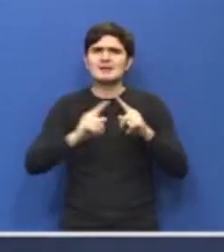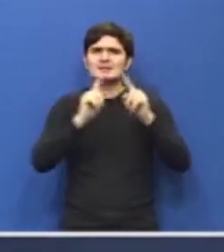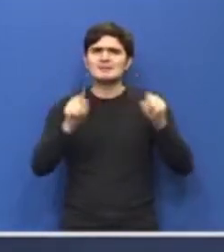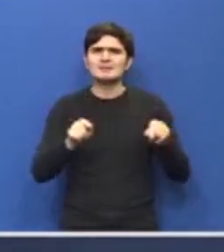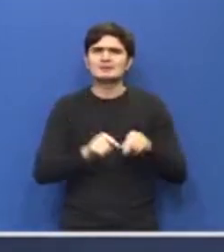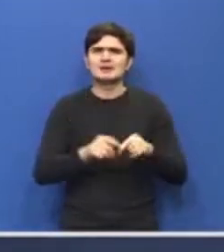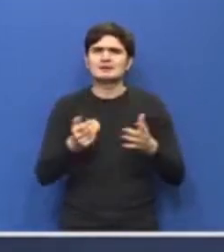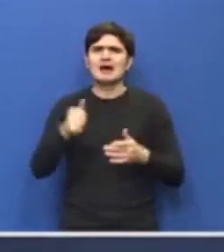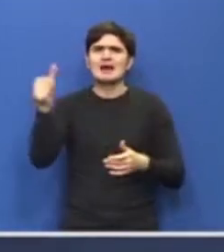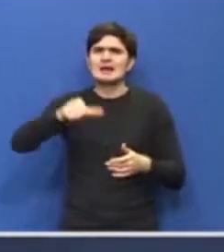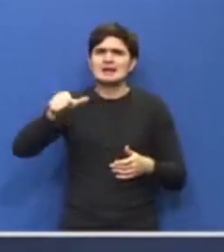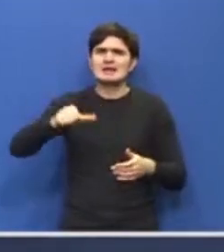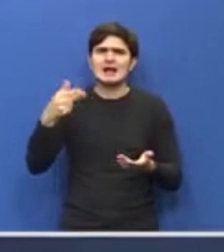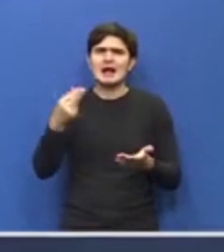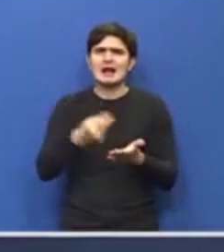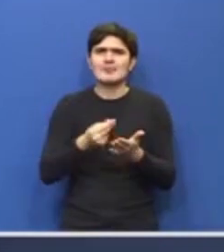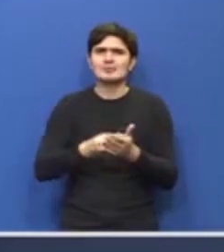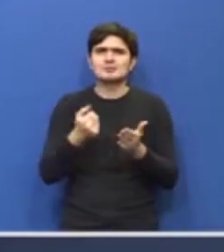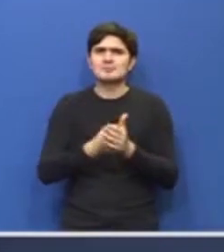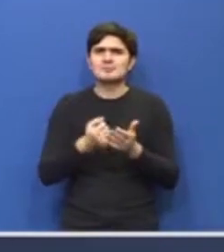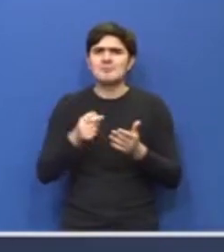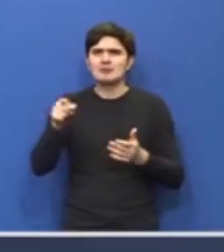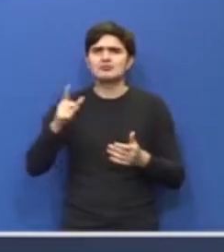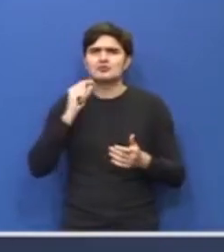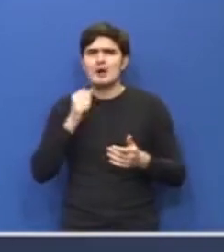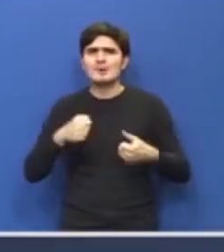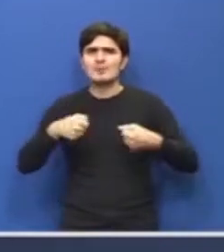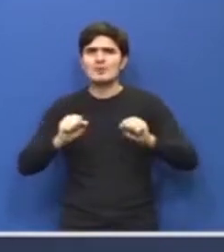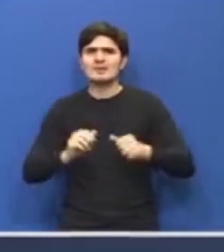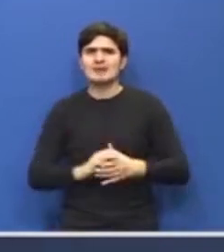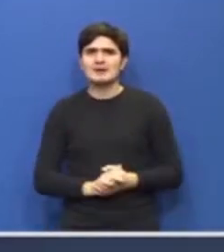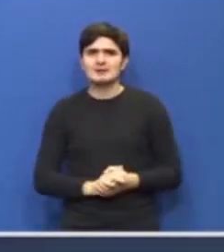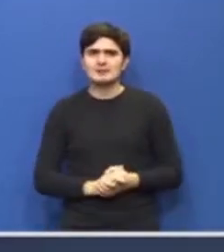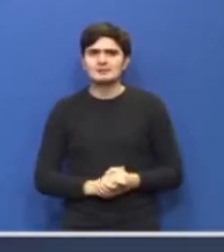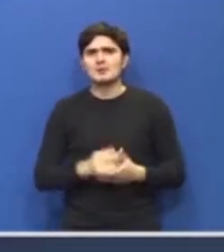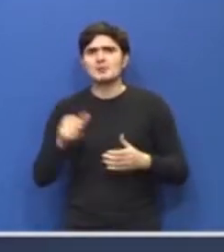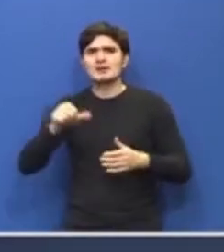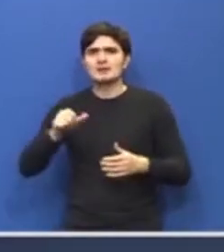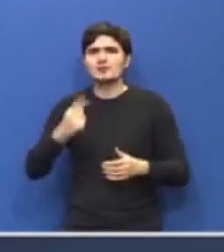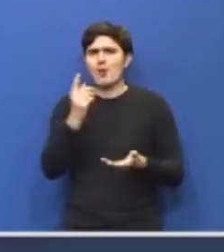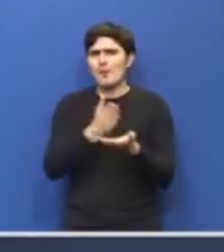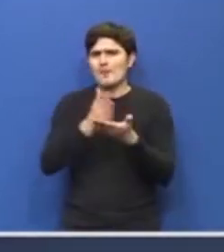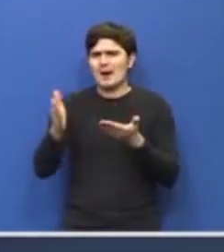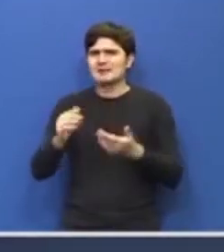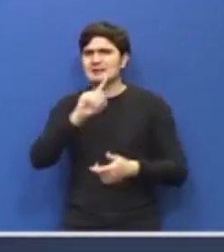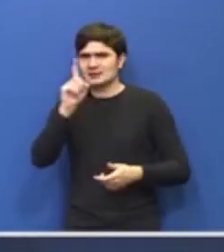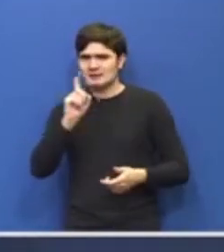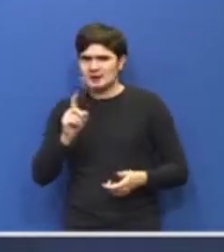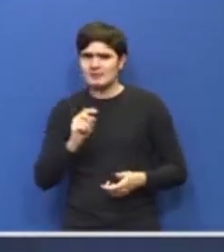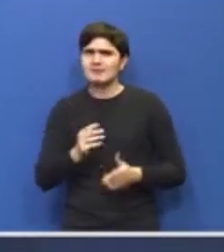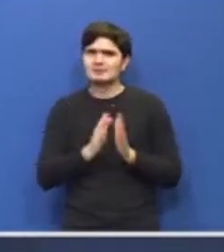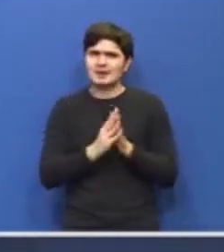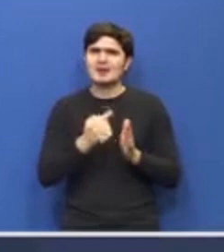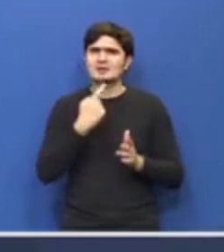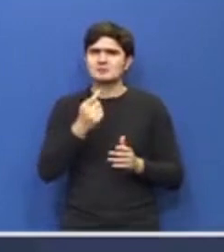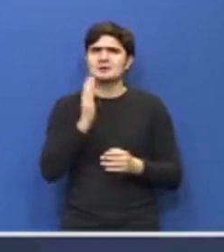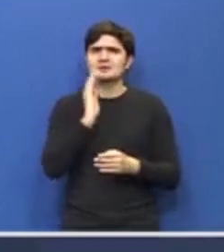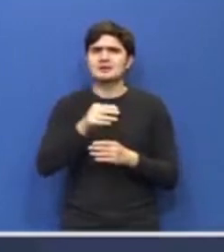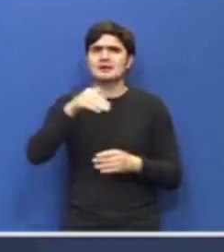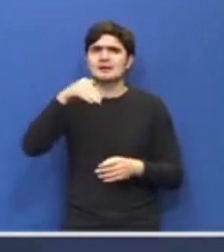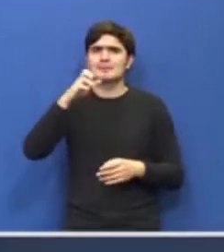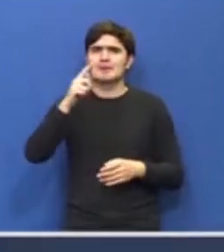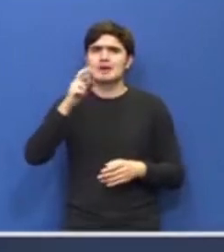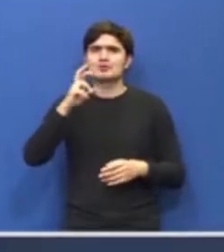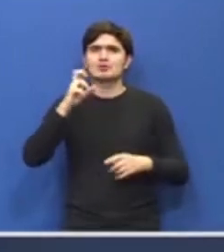chiria pe care o plăteau până la urmă acești proprietari, acești chiriași. O parte din aceste întrebări o să vă rog să le adresați la Metrorex.